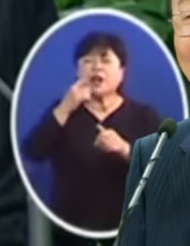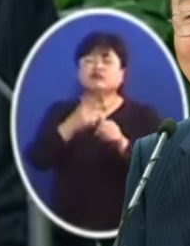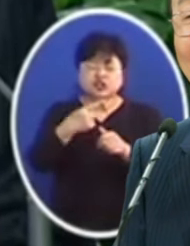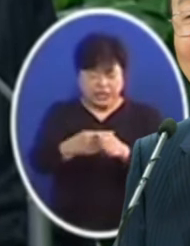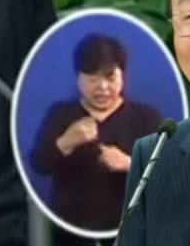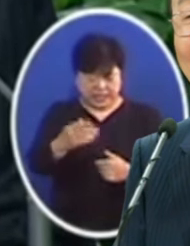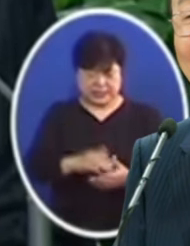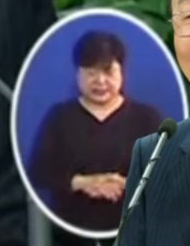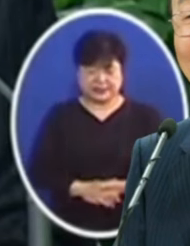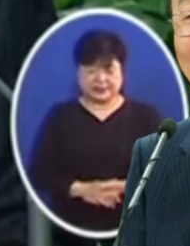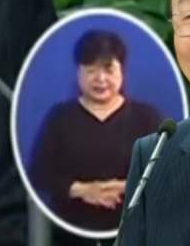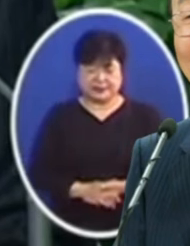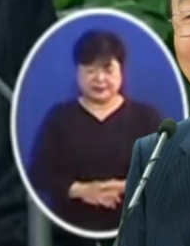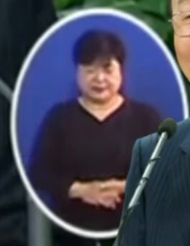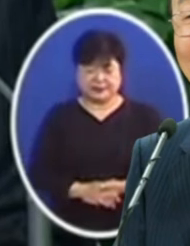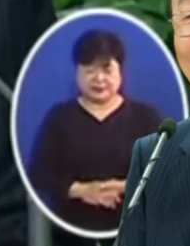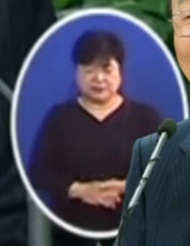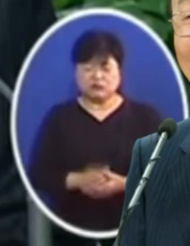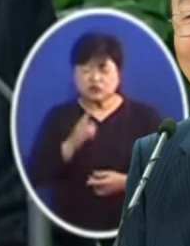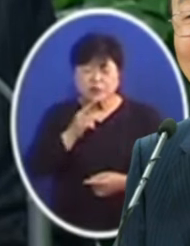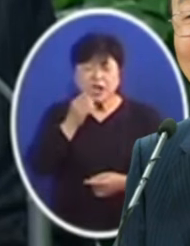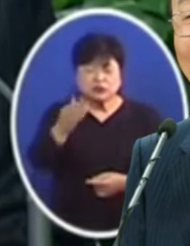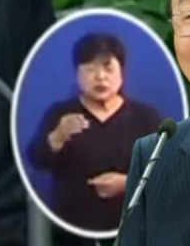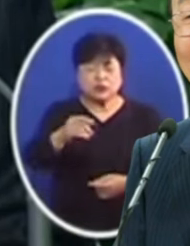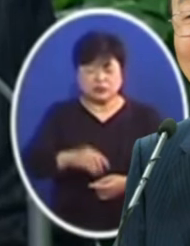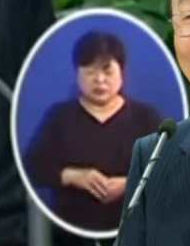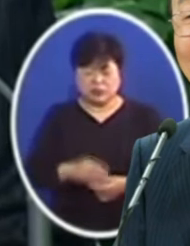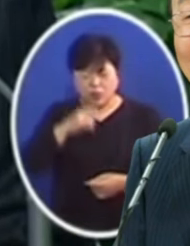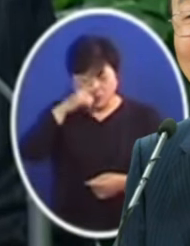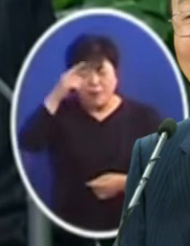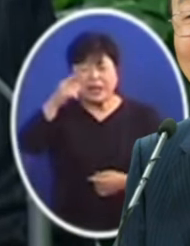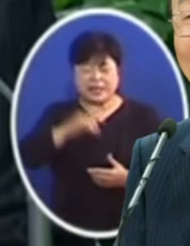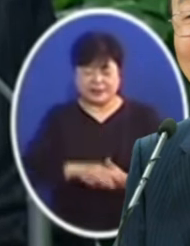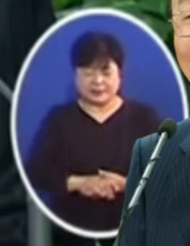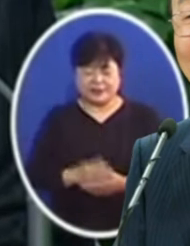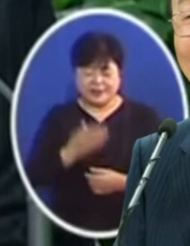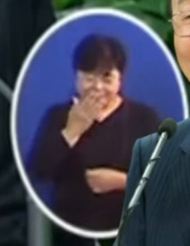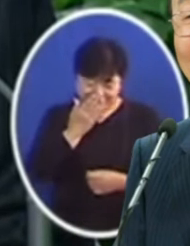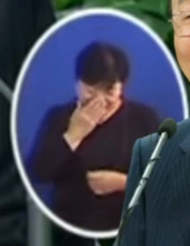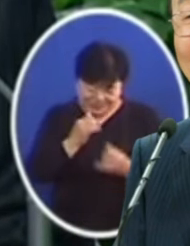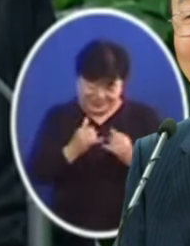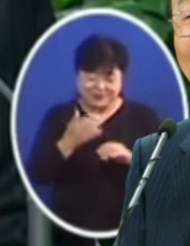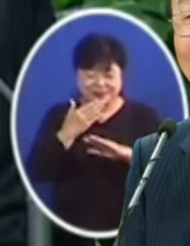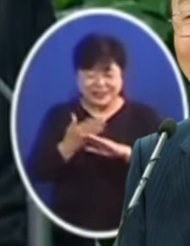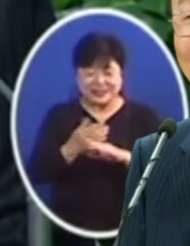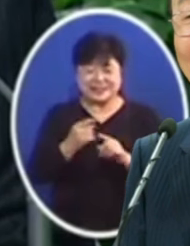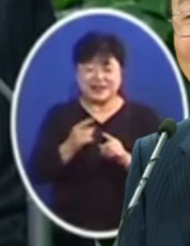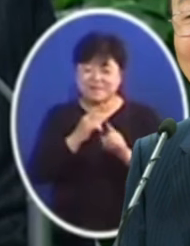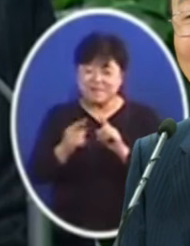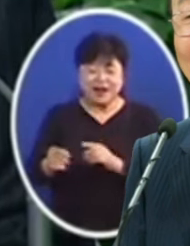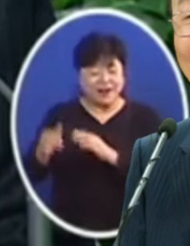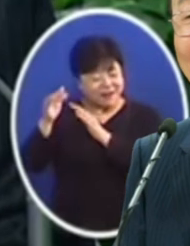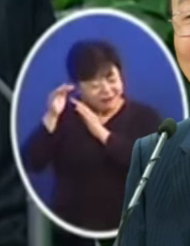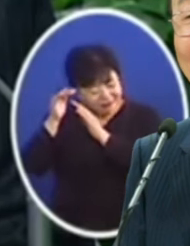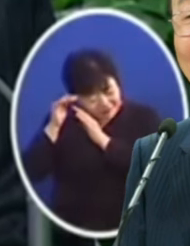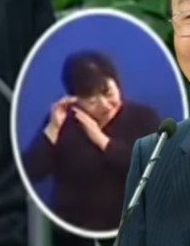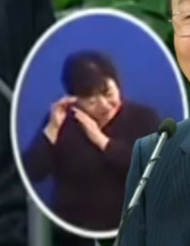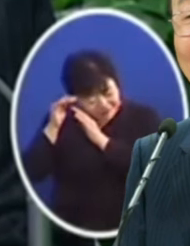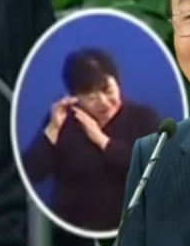무시해버리면 뭐라고 말해도 그 사람은 교만한 사람인 것입니다. 겸손한 사람은 다른 사람에게 말에 귀를